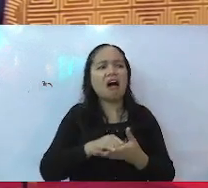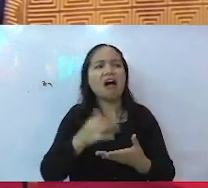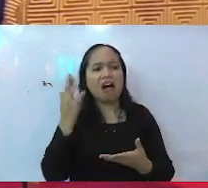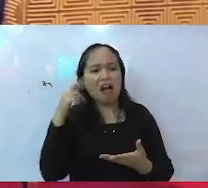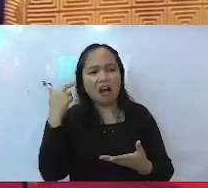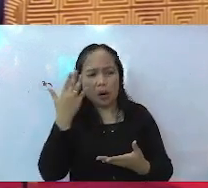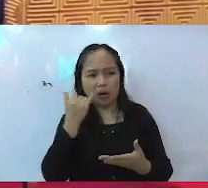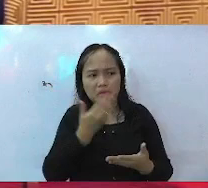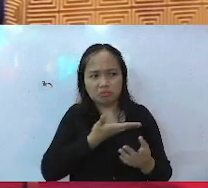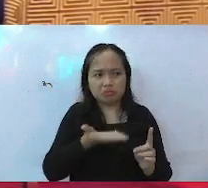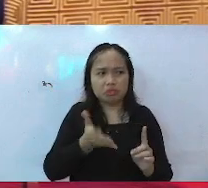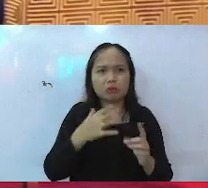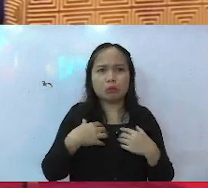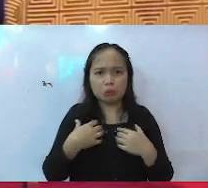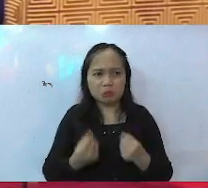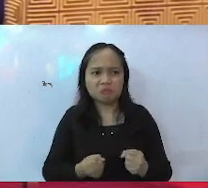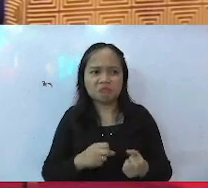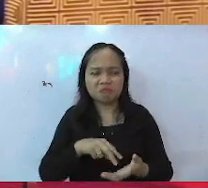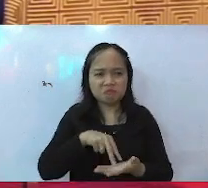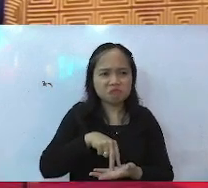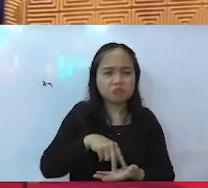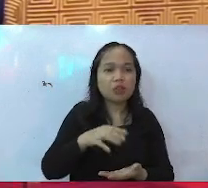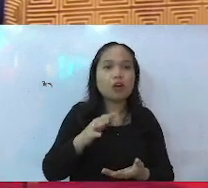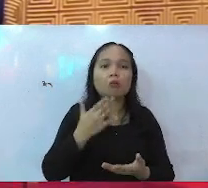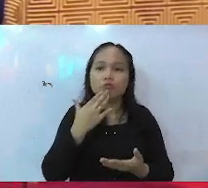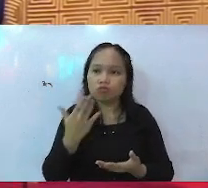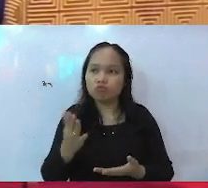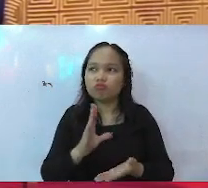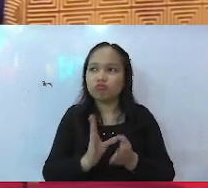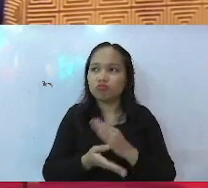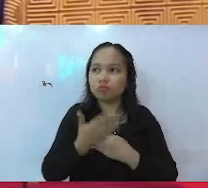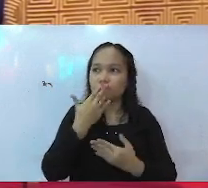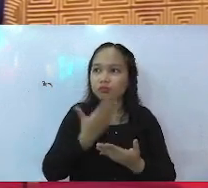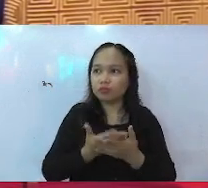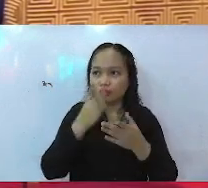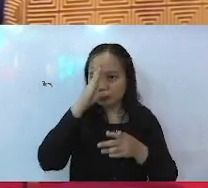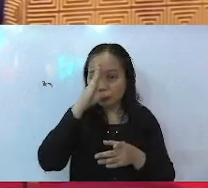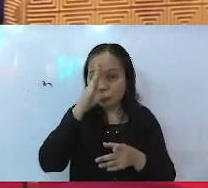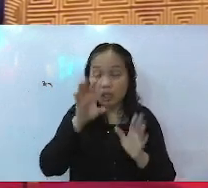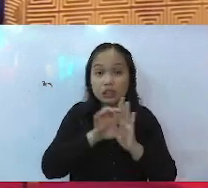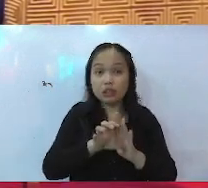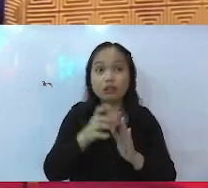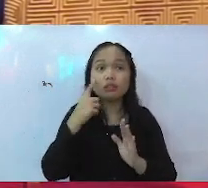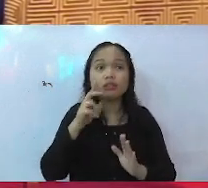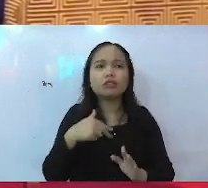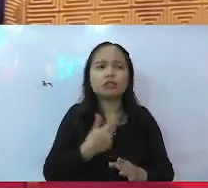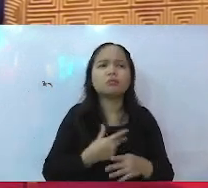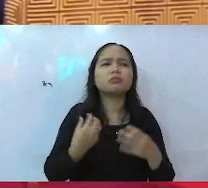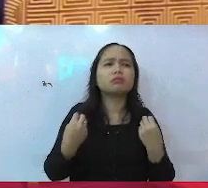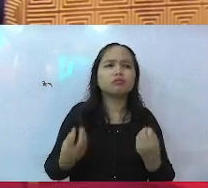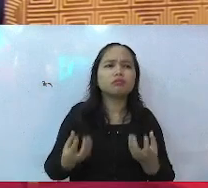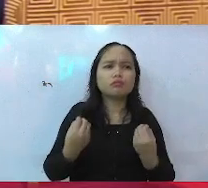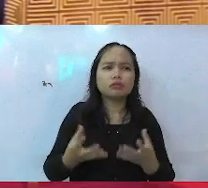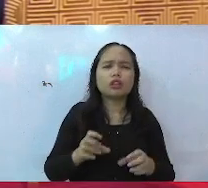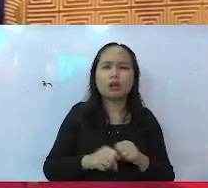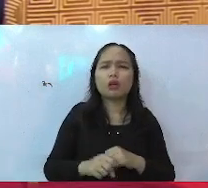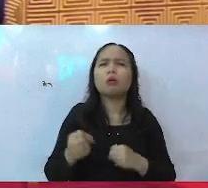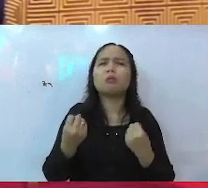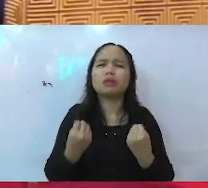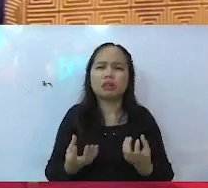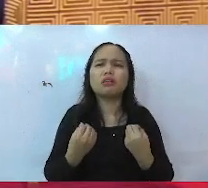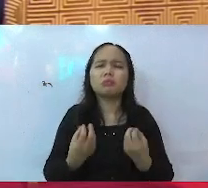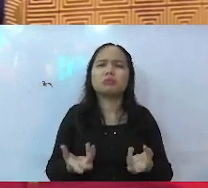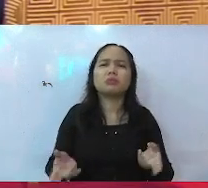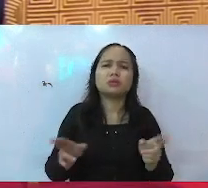dahil sa paninindigan mo Salamat naging example ka sa amin na ganito ganito ganyan marami marami kaya ganito ganyan ang sinasabi